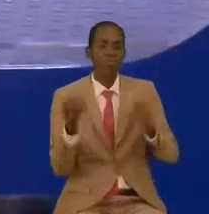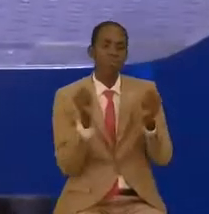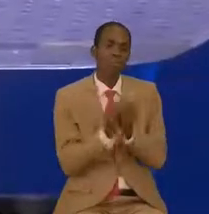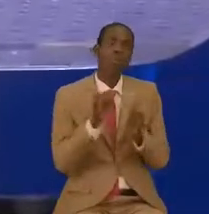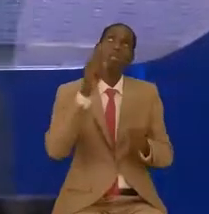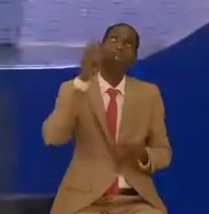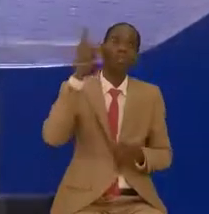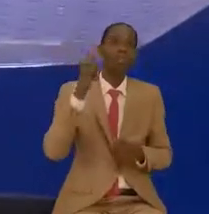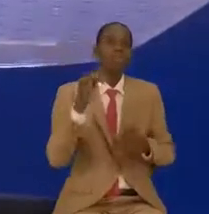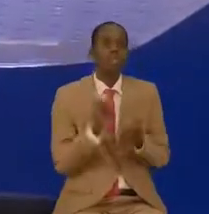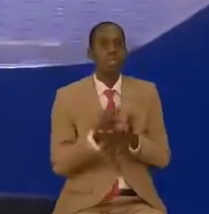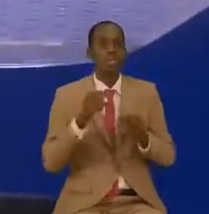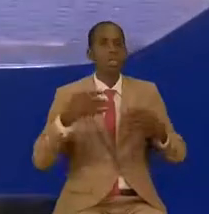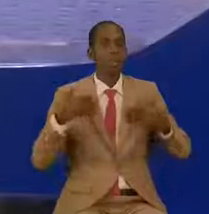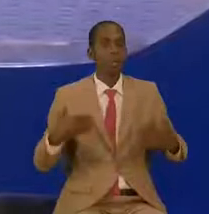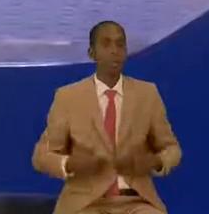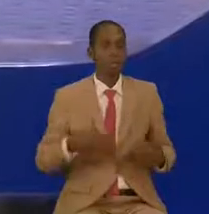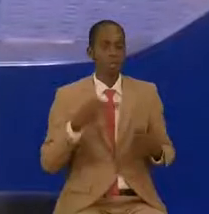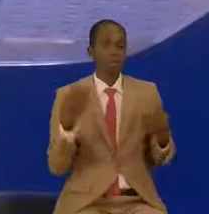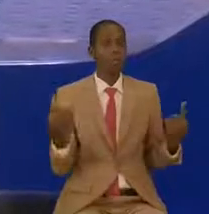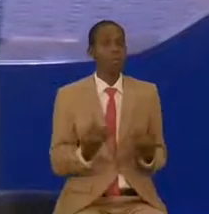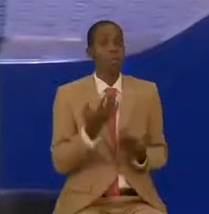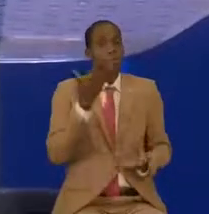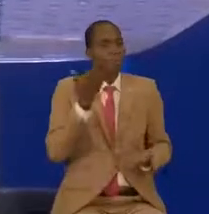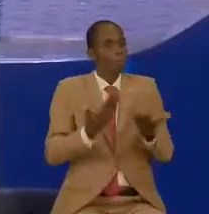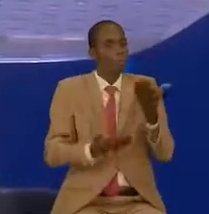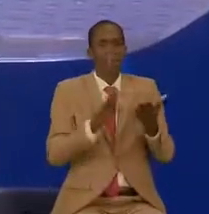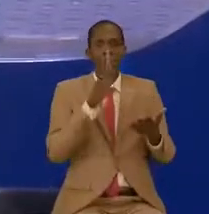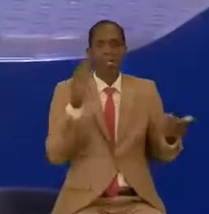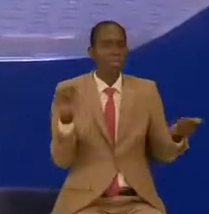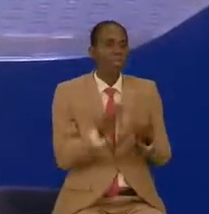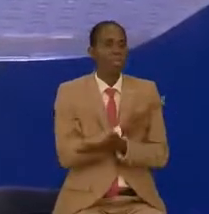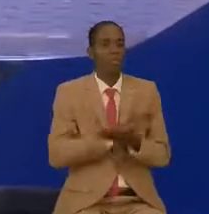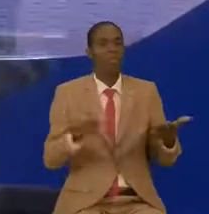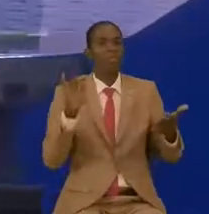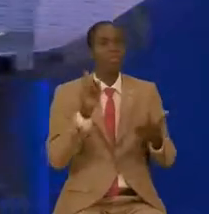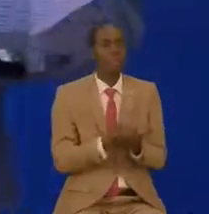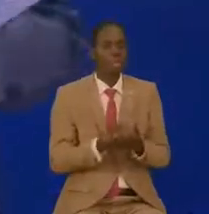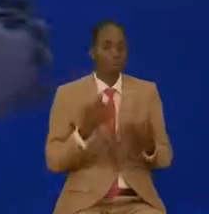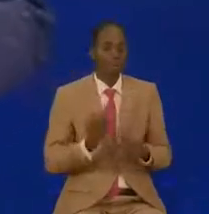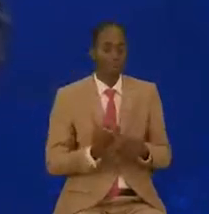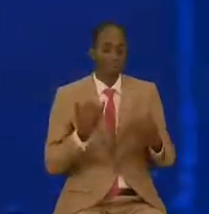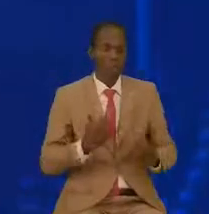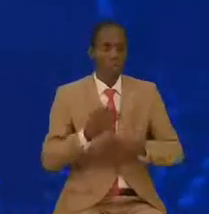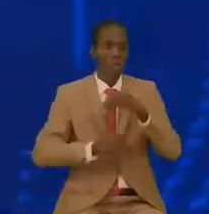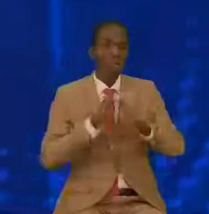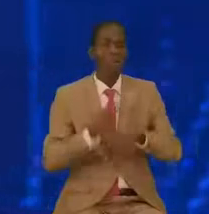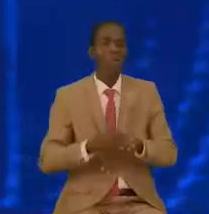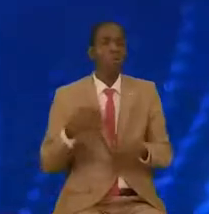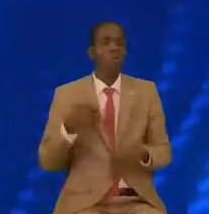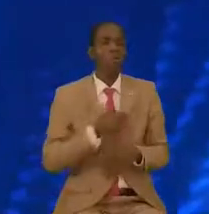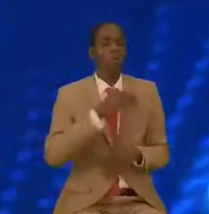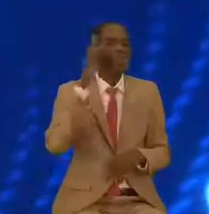été crucifié avec lui afin que le corps du péché fût détruit pour que nous